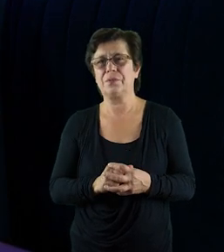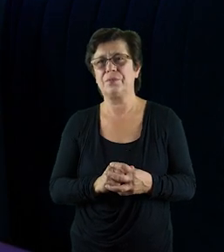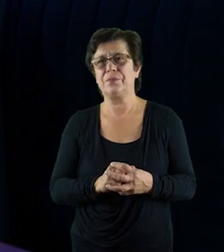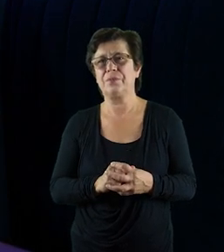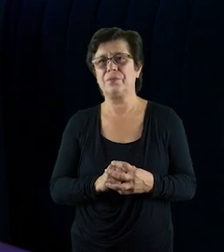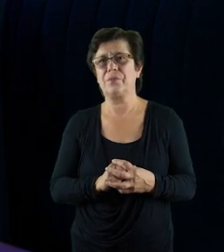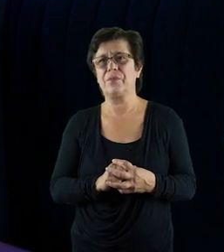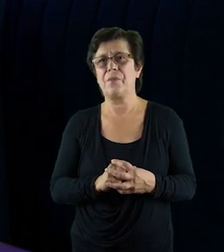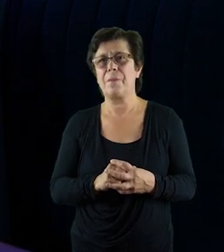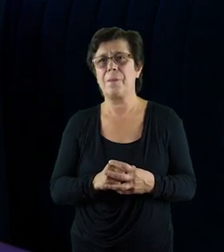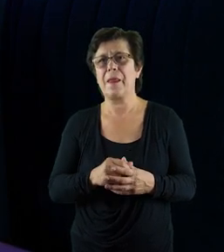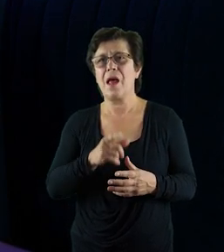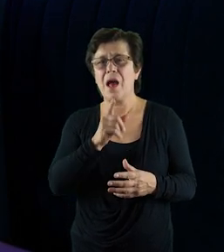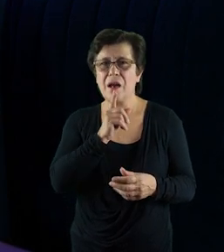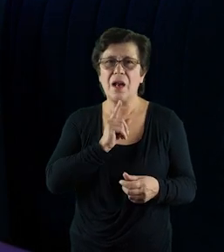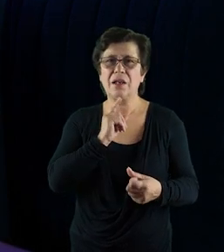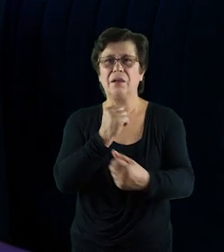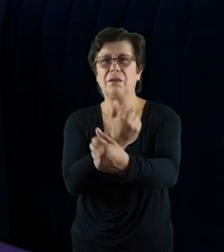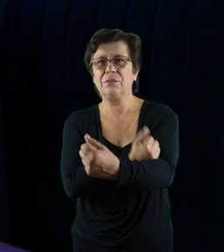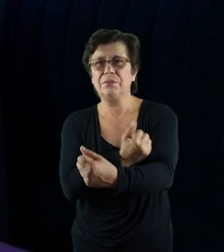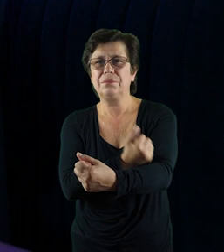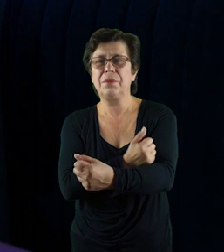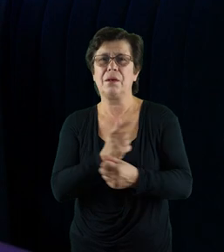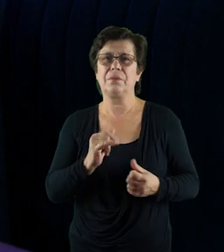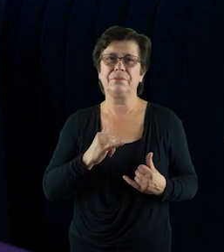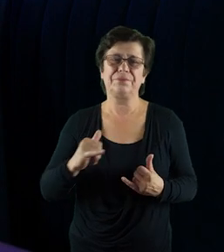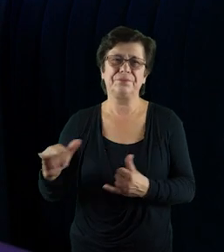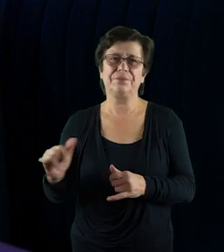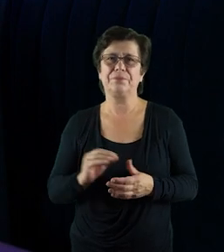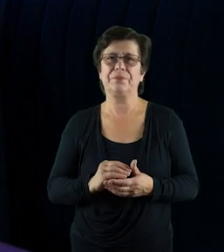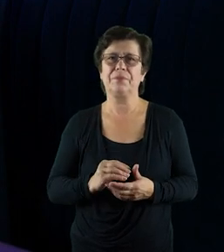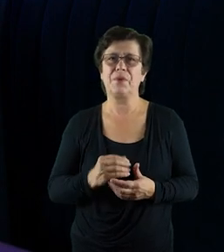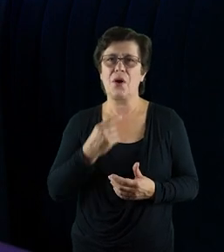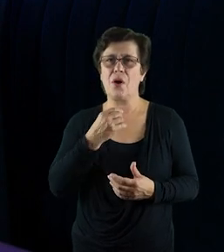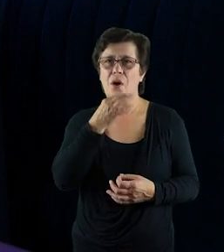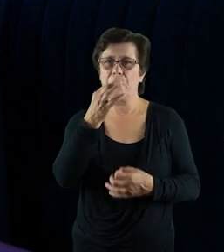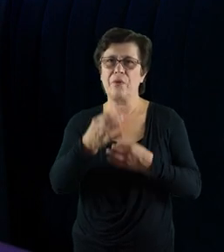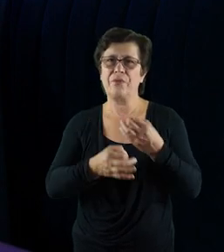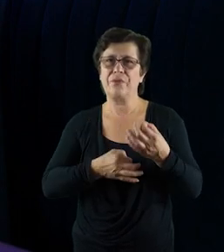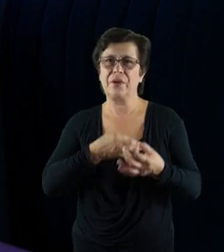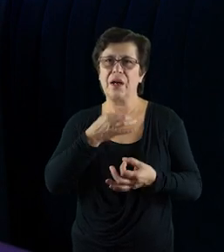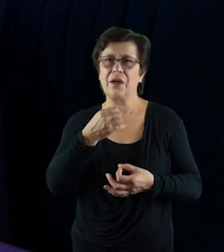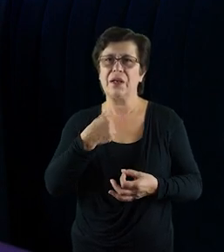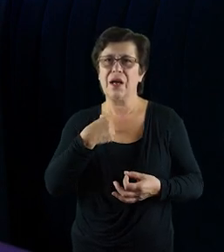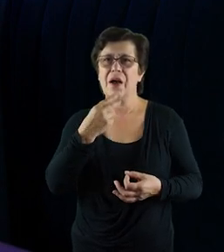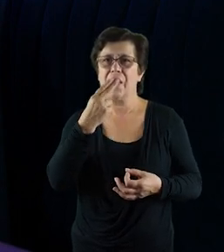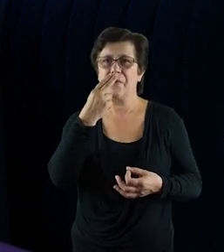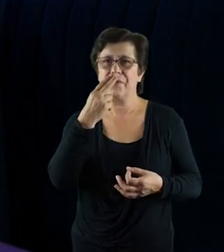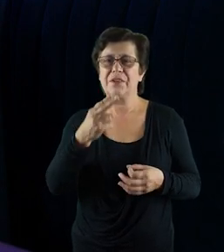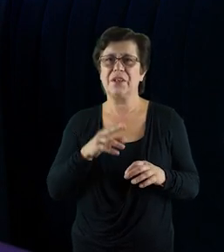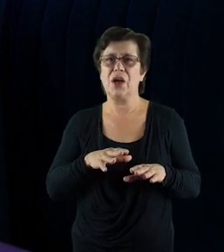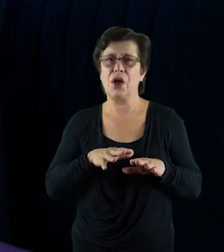utrzymane, typu religia opium dla ludu i tak dalej, i tak dalej. Natomiast ja widzę bardzo